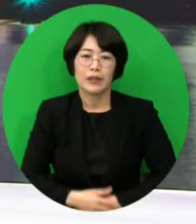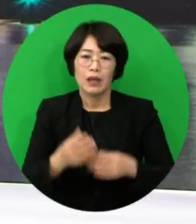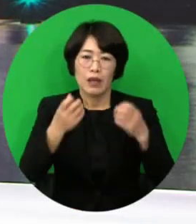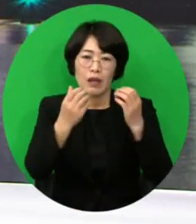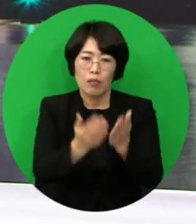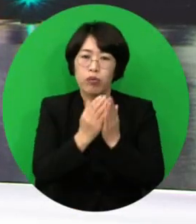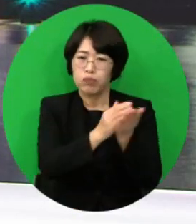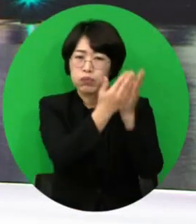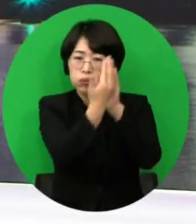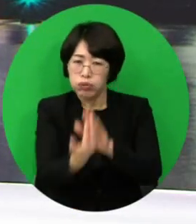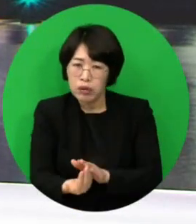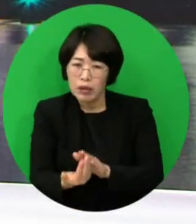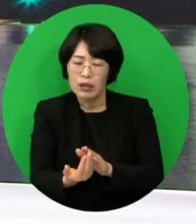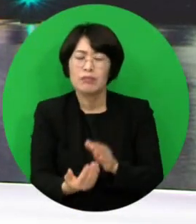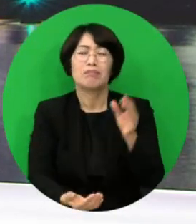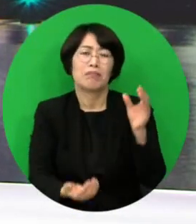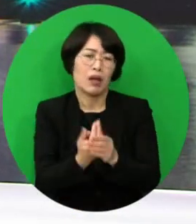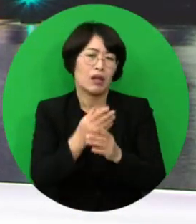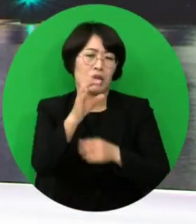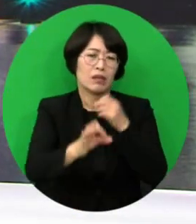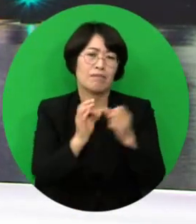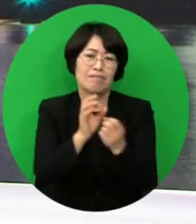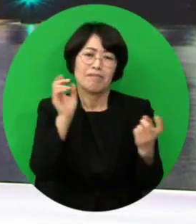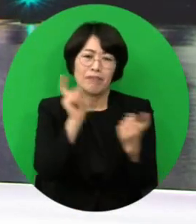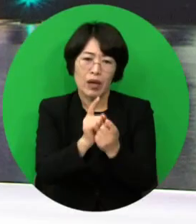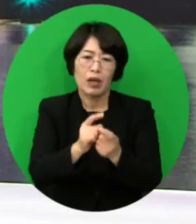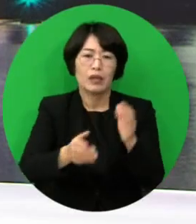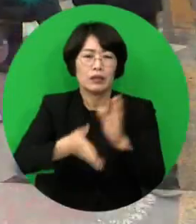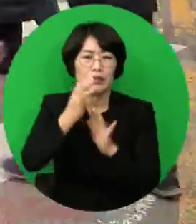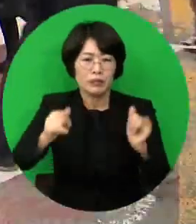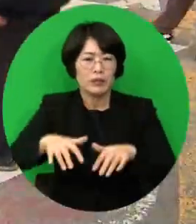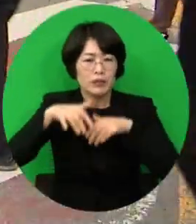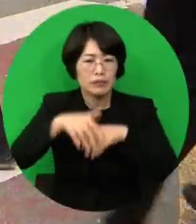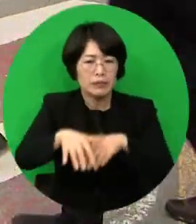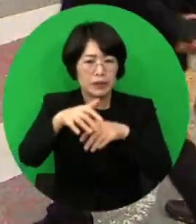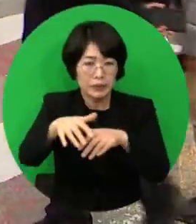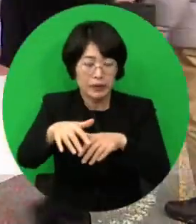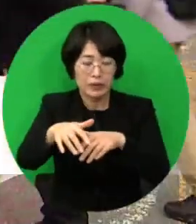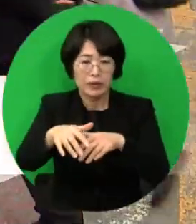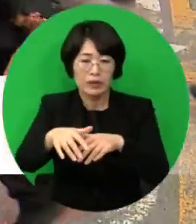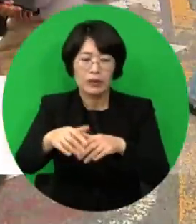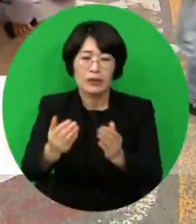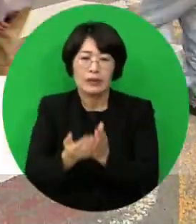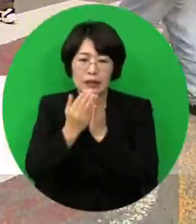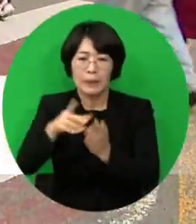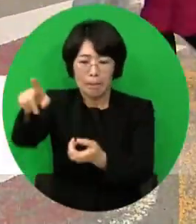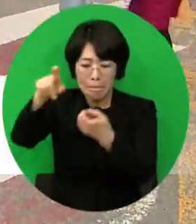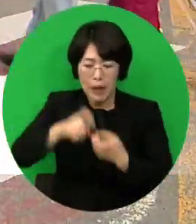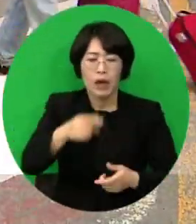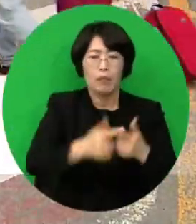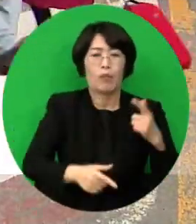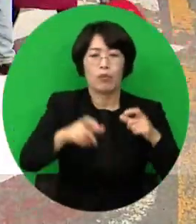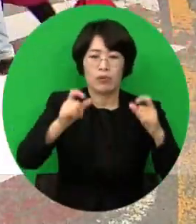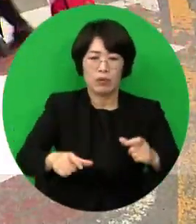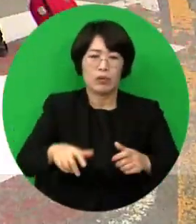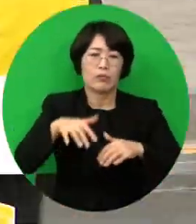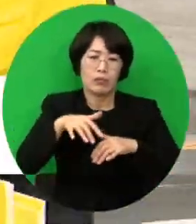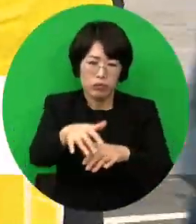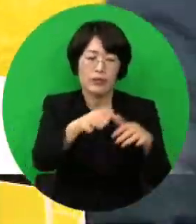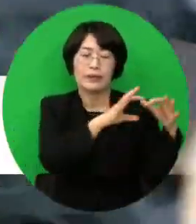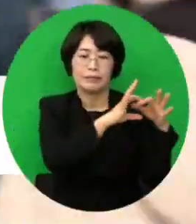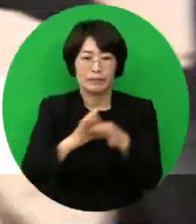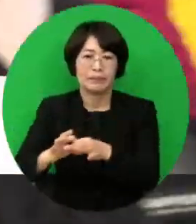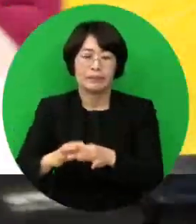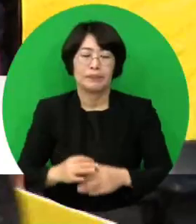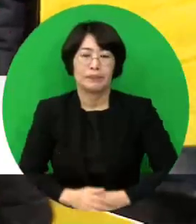세월호 참사 10주기를 맞아 진행 중인 전국 시민 행진이 오늘 세월호 선체가 거치되어 있는 목포에서 도보 행진을